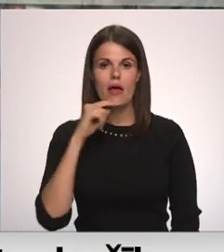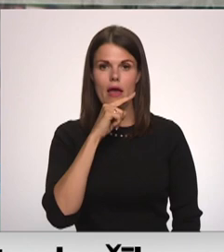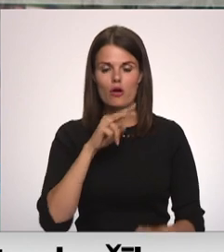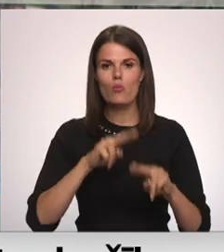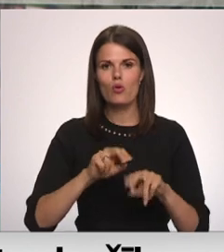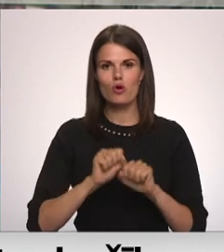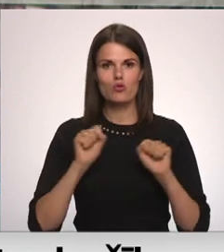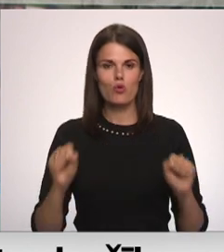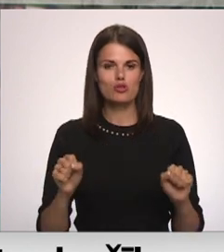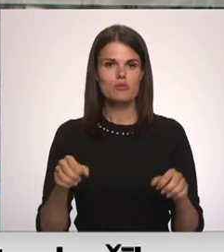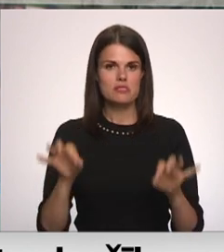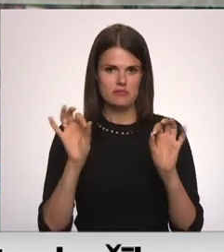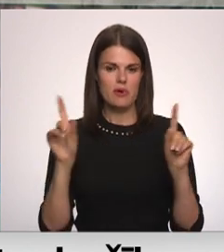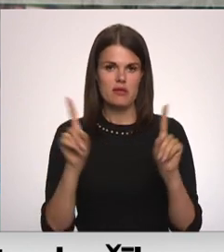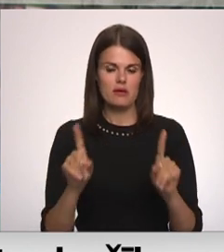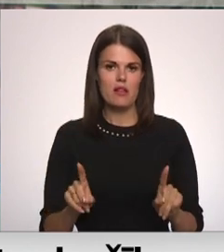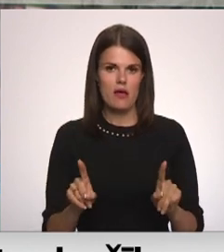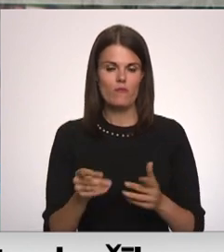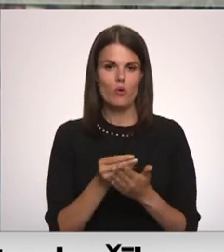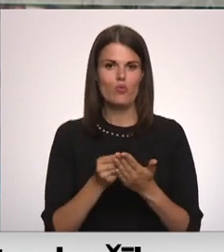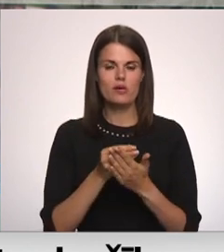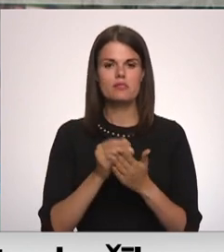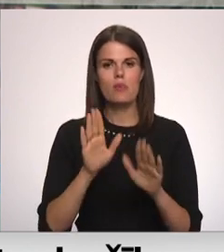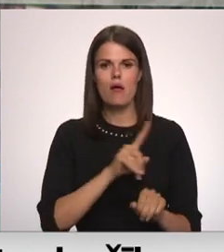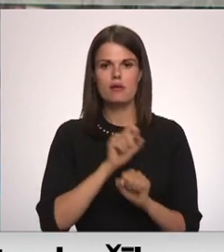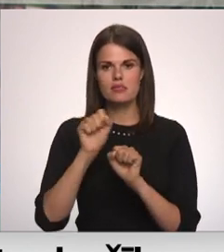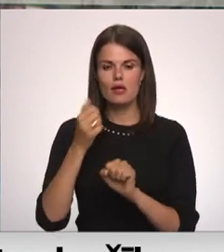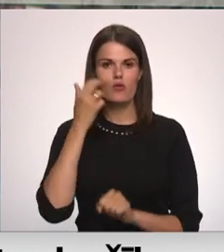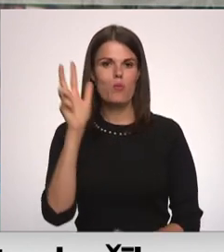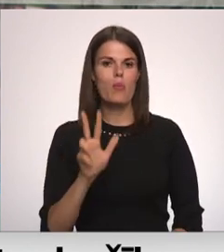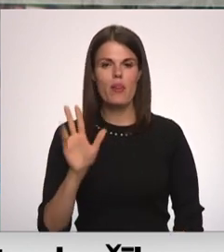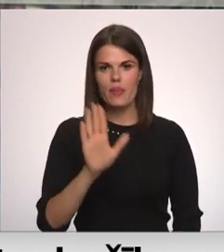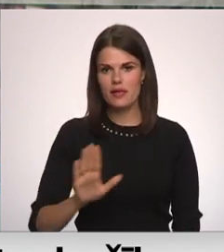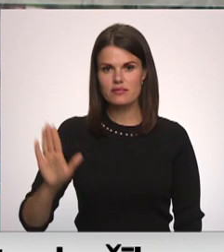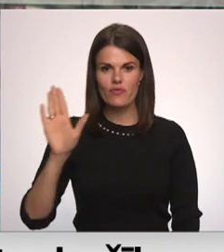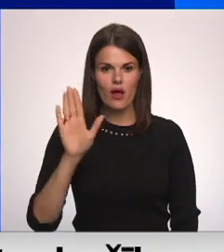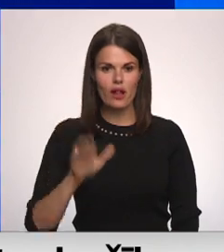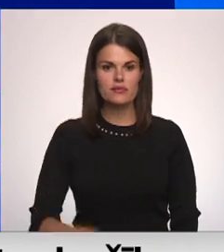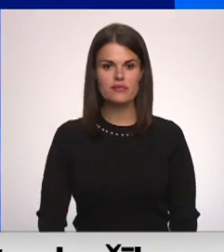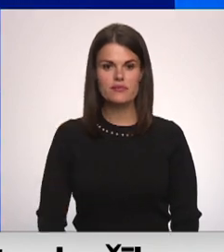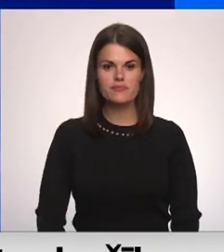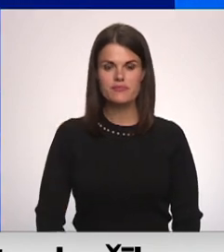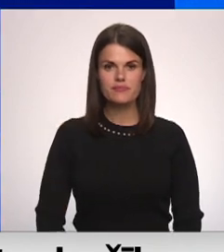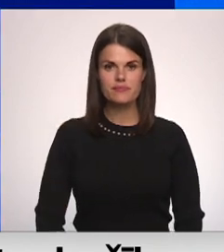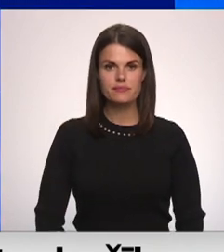arī drošības šķautne un nozīme Baltijas valstu aizsardzībā. Vairāk stāst Gints Amoliņš.